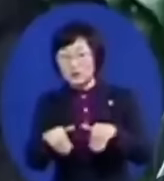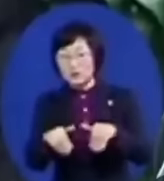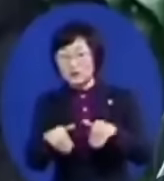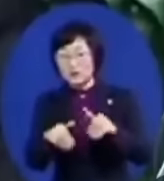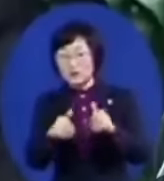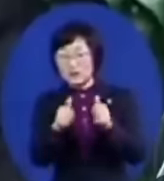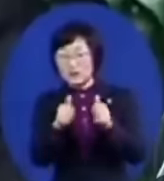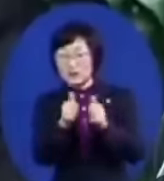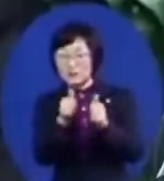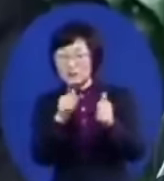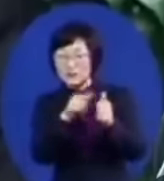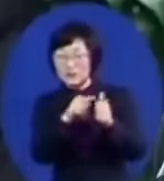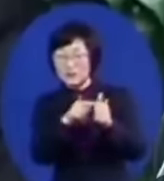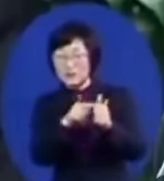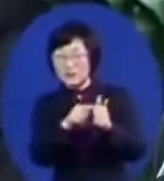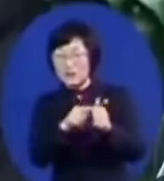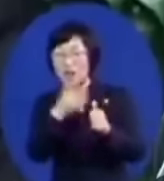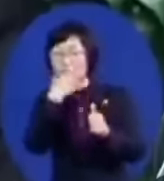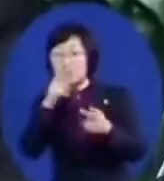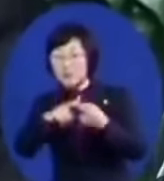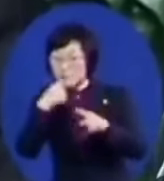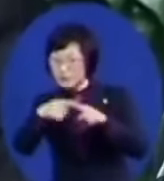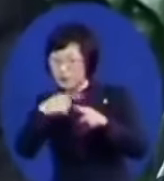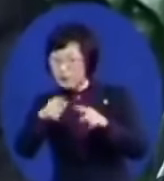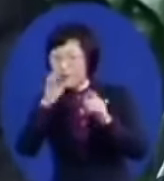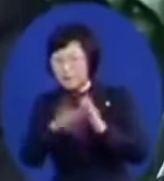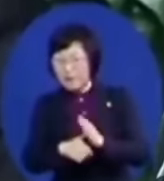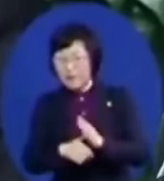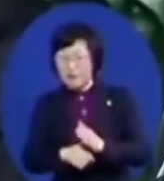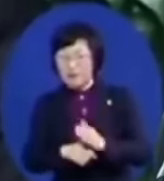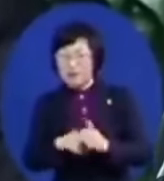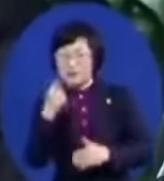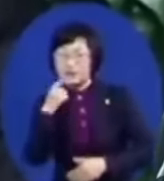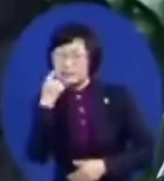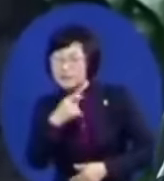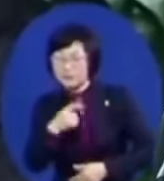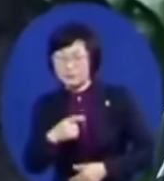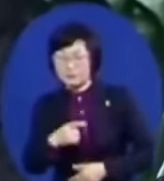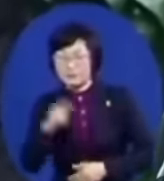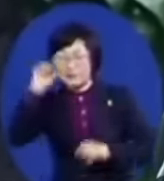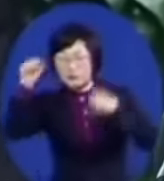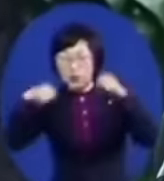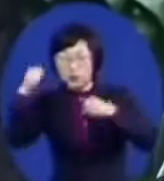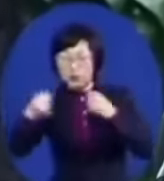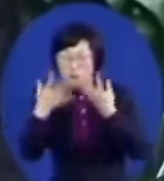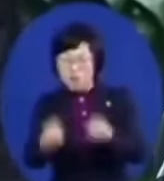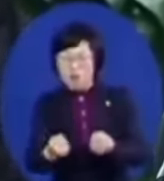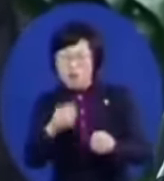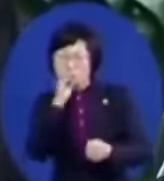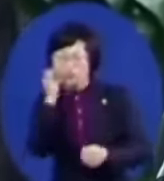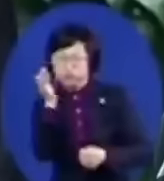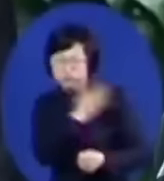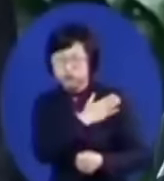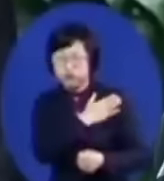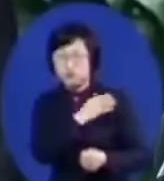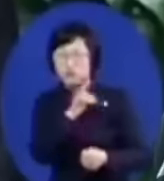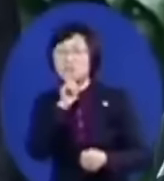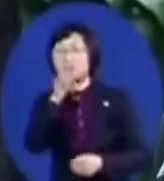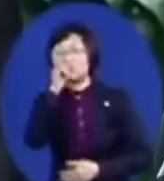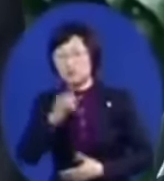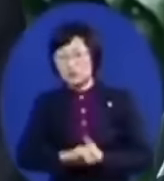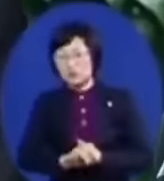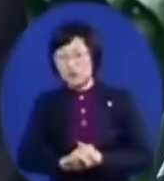때 은과 금이 풍부하고 짐승기들이 많아 거부였다고 말하는 것입니다. 아브라함은 정말 이 땅에 사는